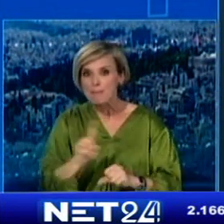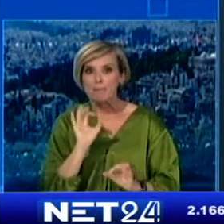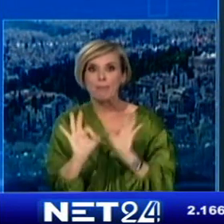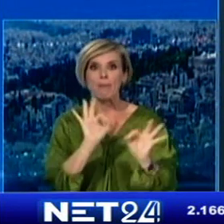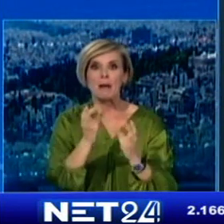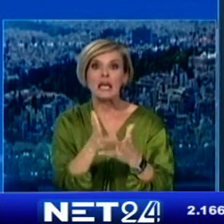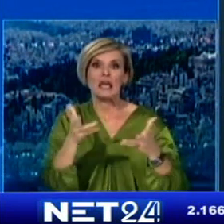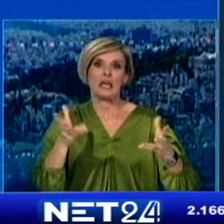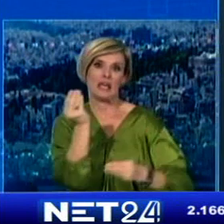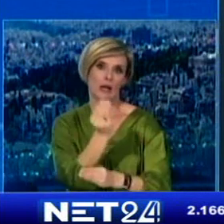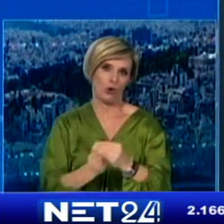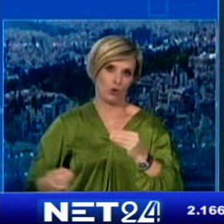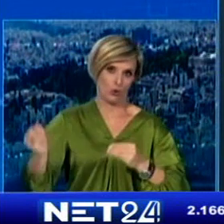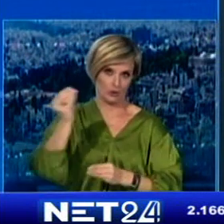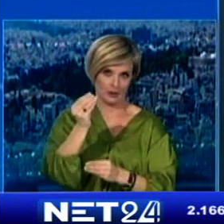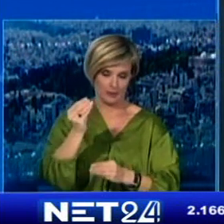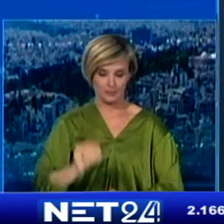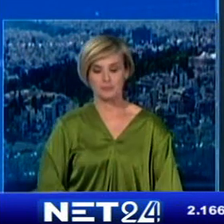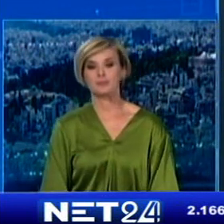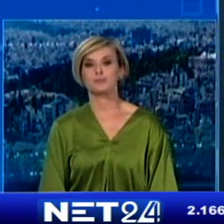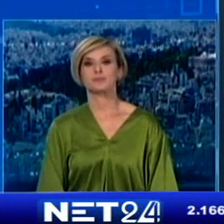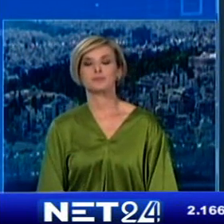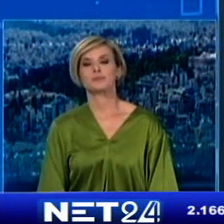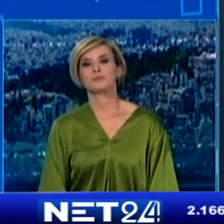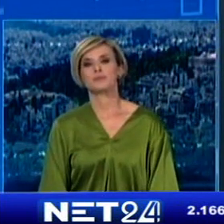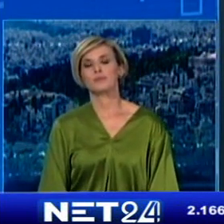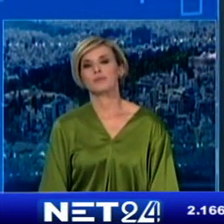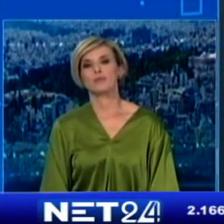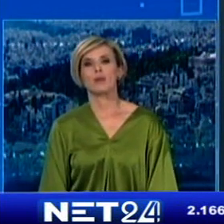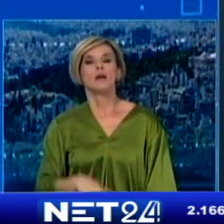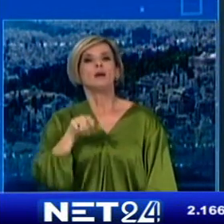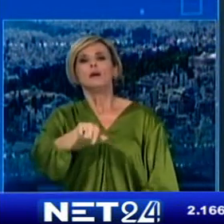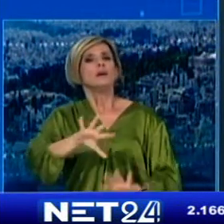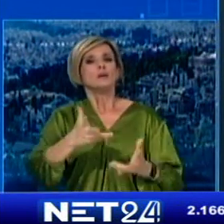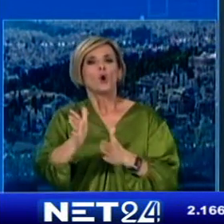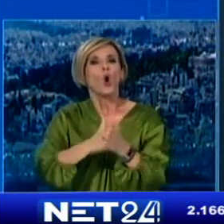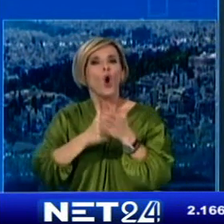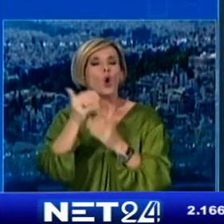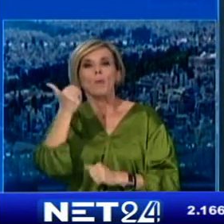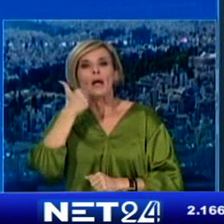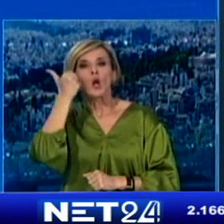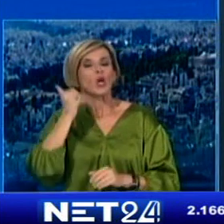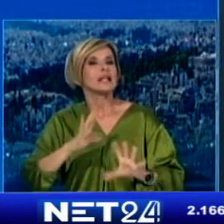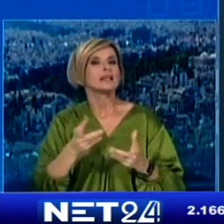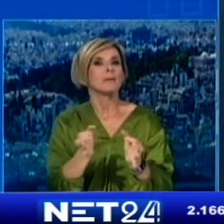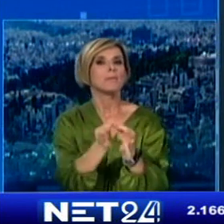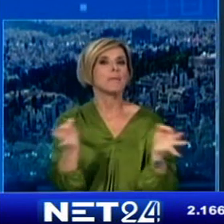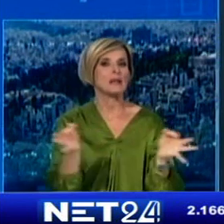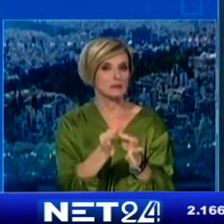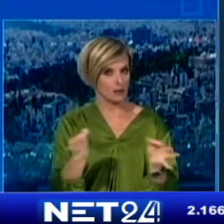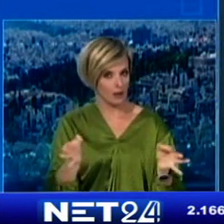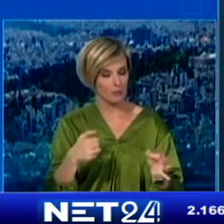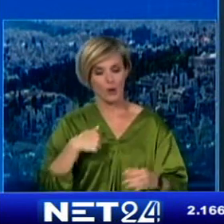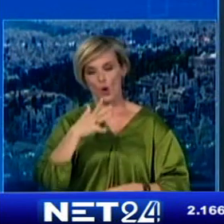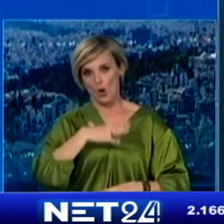αυτή την περιοχή. Τώρα, σχετικά με τα μέτρα που ισχύουν στο κόκκινο επίπεδο, στο επίπεδο Β, δηλαδή αυξημένου κινδύνου, θα